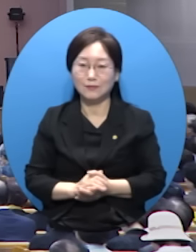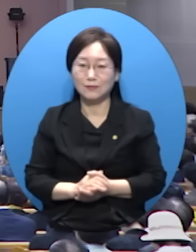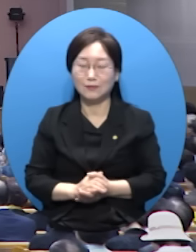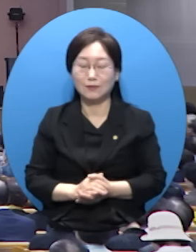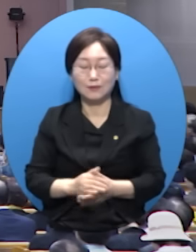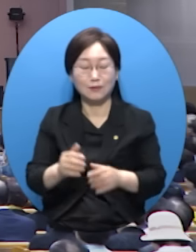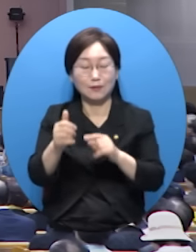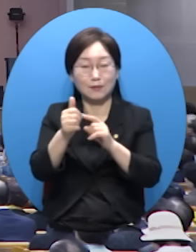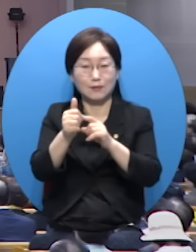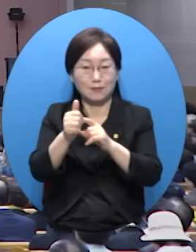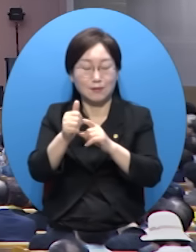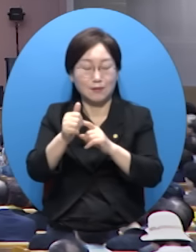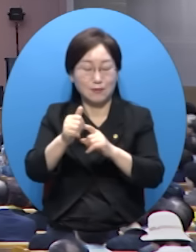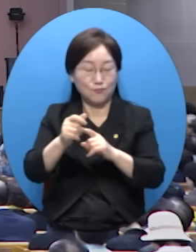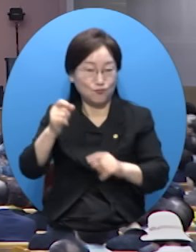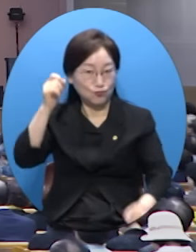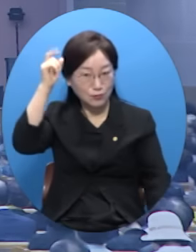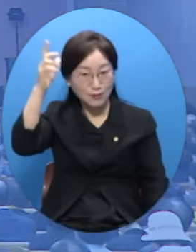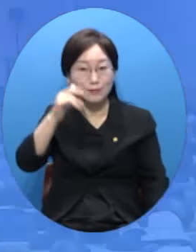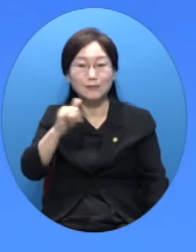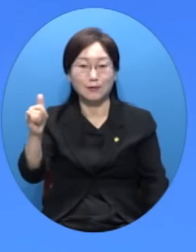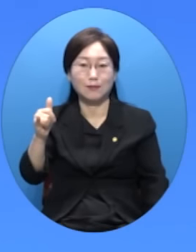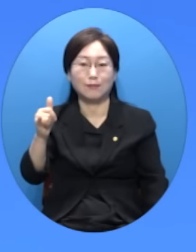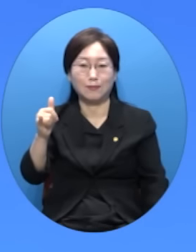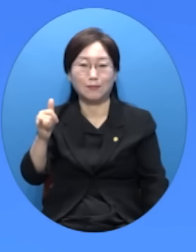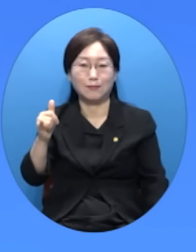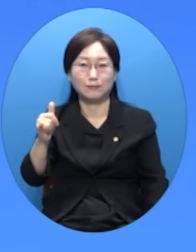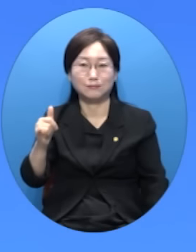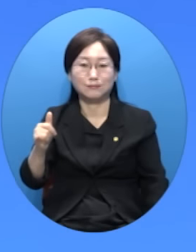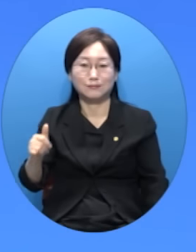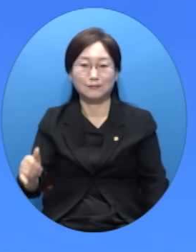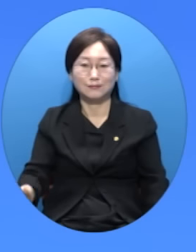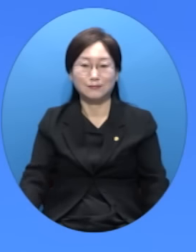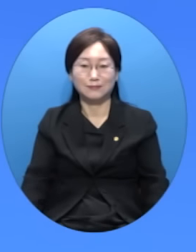그 위대한 다윗이